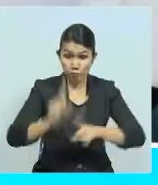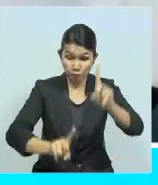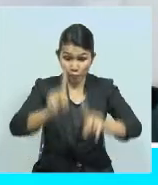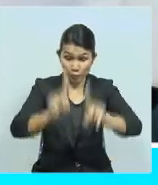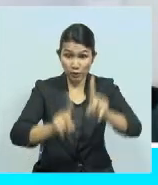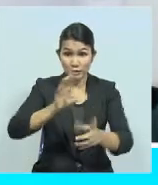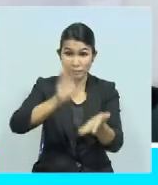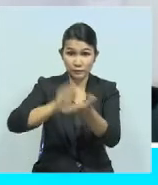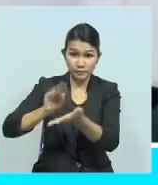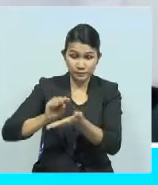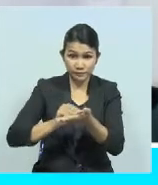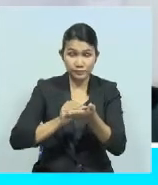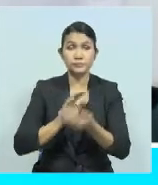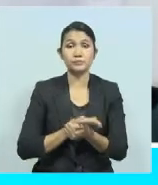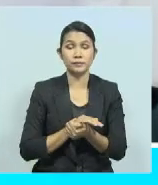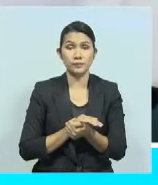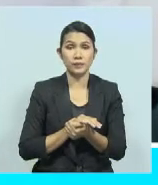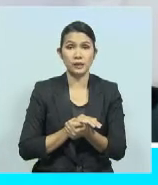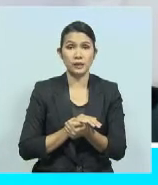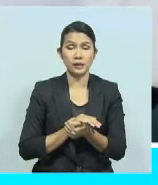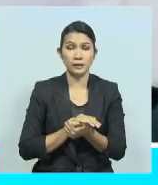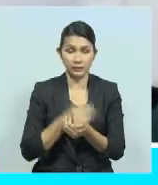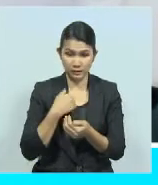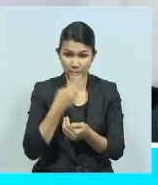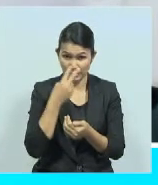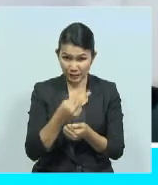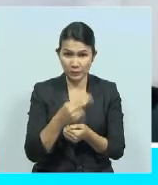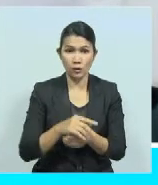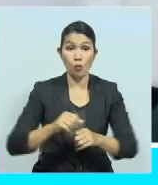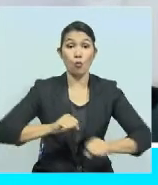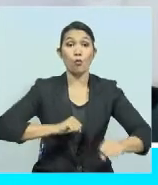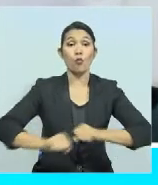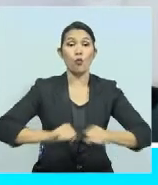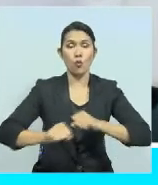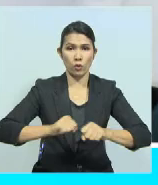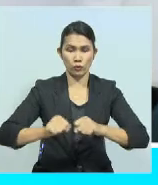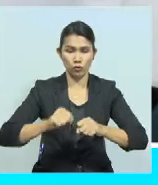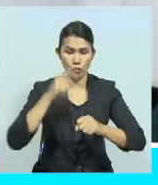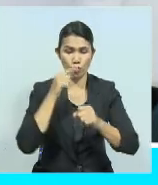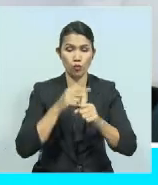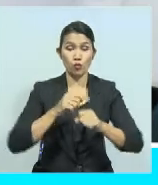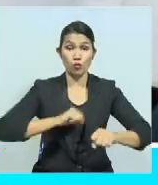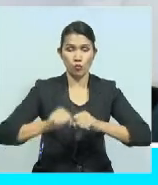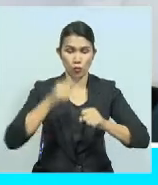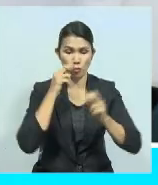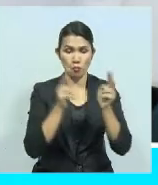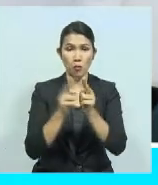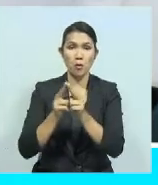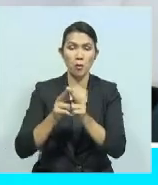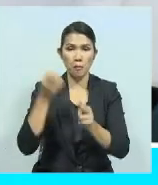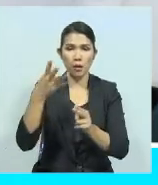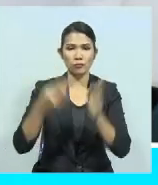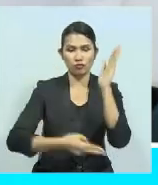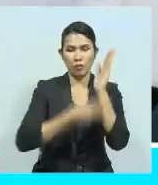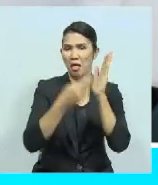ะค่ะ ค่ะ ก็จะพบว่าวัยรุ่นเนี่ยมีเพศสัมพันธ์กันโดยส่วนใหญ่ไม่ได้เกิดในโร